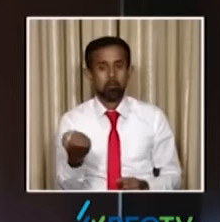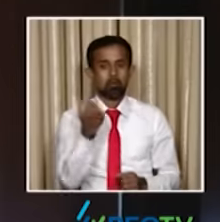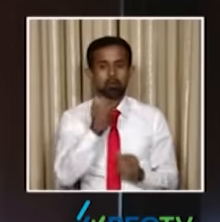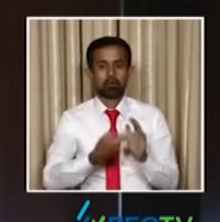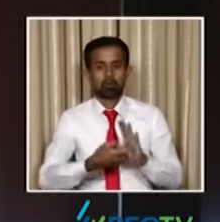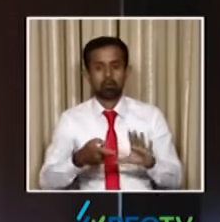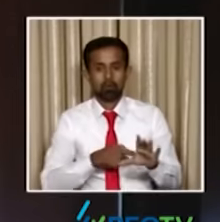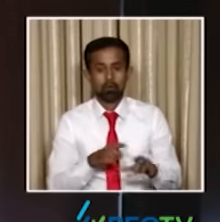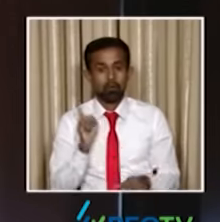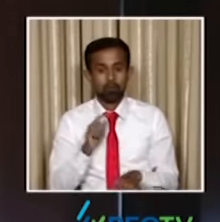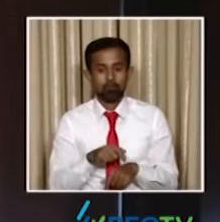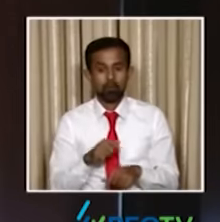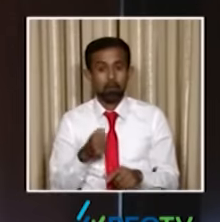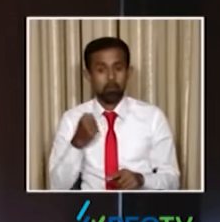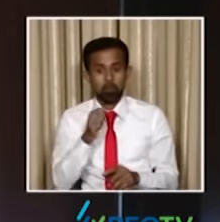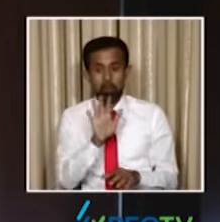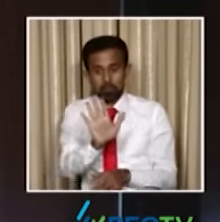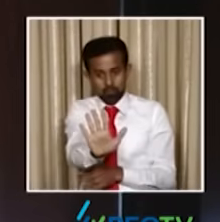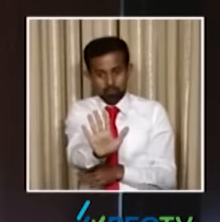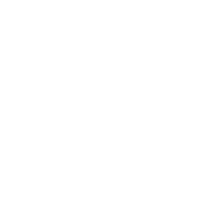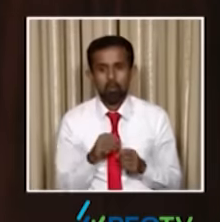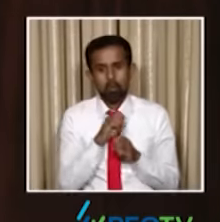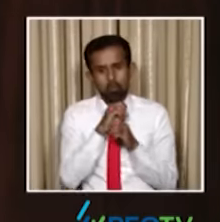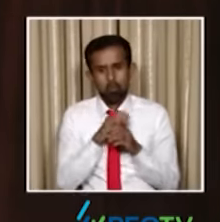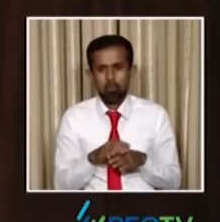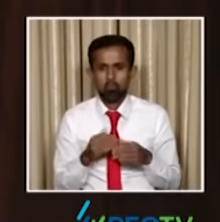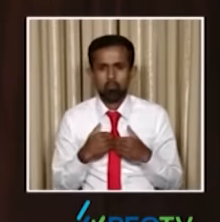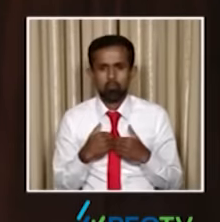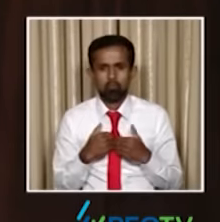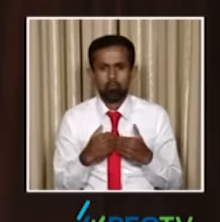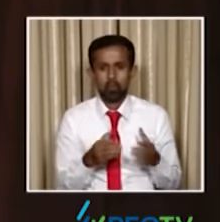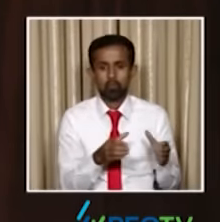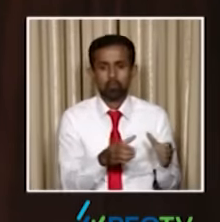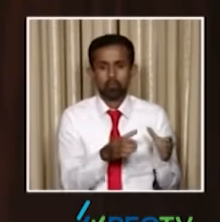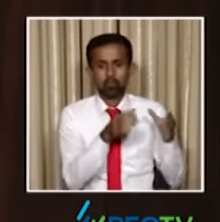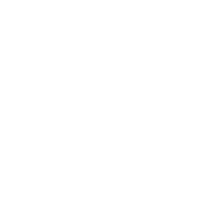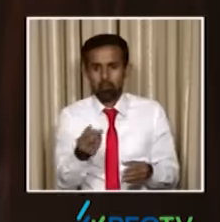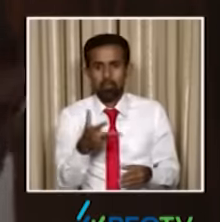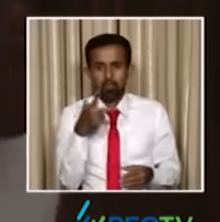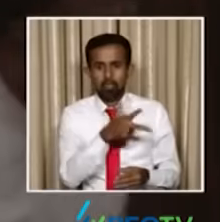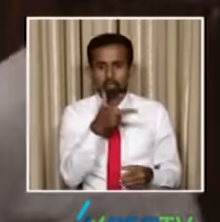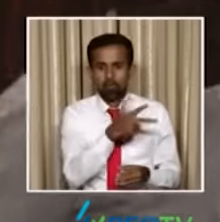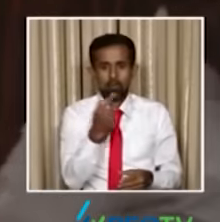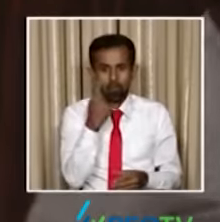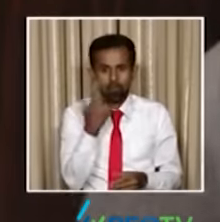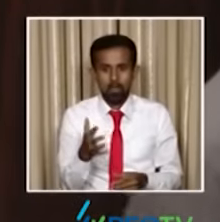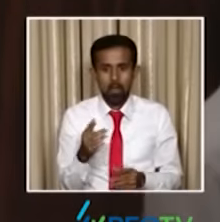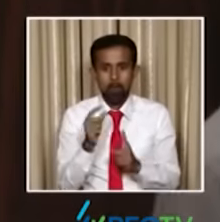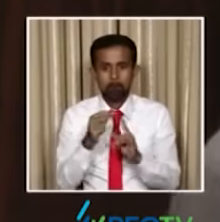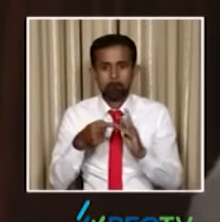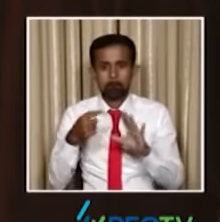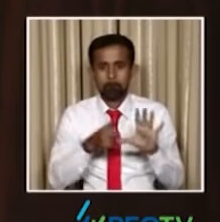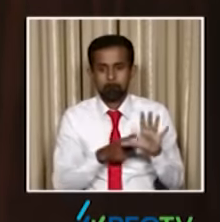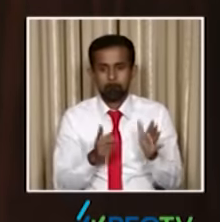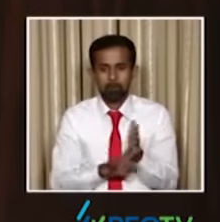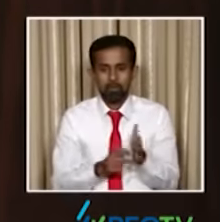දරුවා. ඒ අවස්ථාවේදී මම පහර දෙමු වලක්කින් විතරයි කරන්න කටයුතු කෙරුවේ. ලිෆ්ට් එක දක්වා එන බැන බැන ඉන්න මම දැක්කා. මේ අපේ පියල් ඇමතුමත් එක්ක